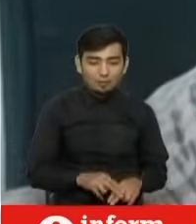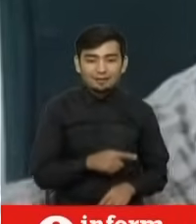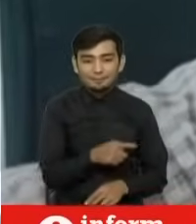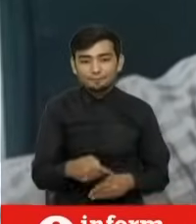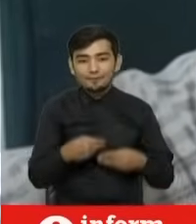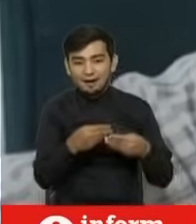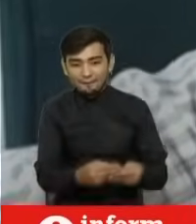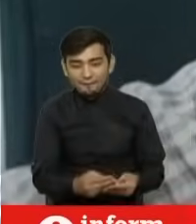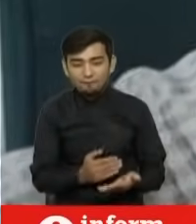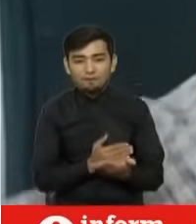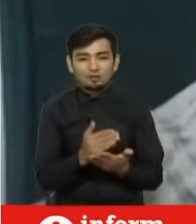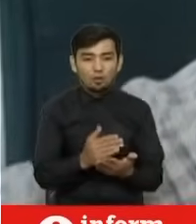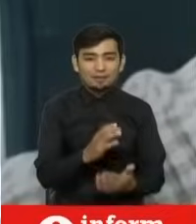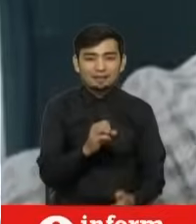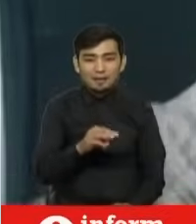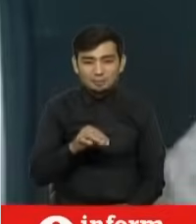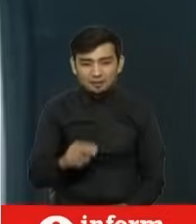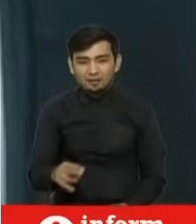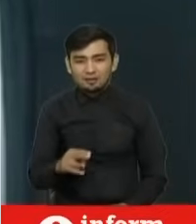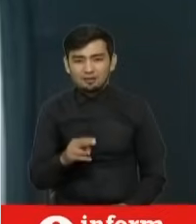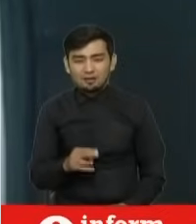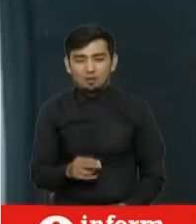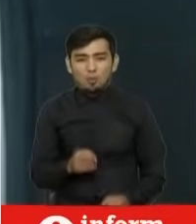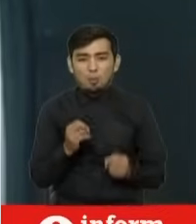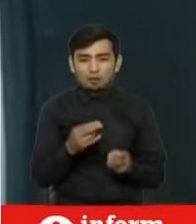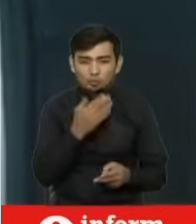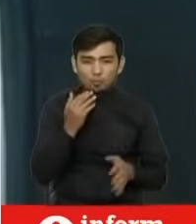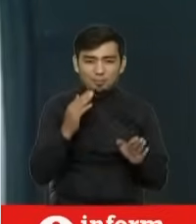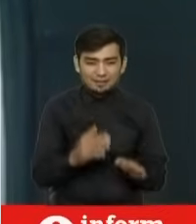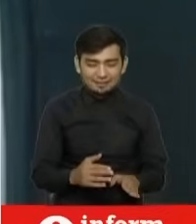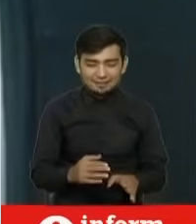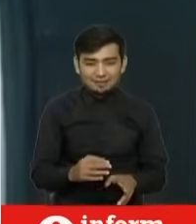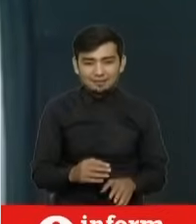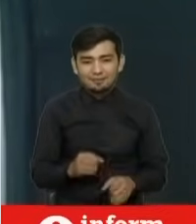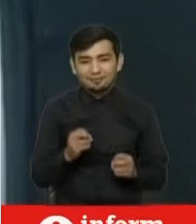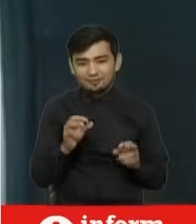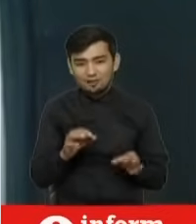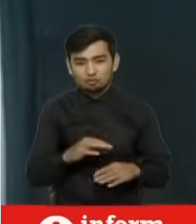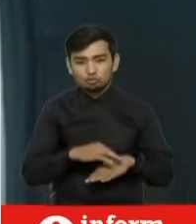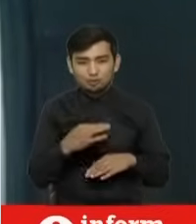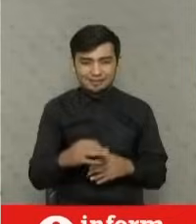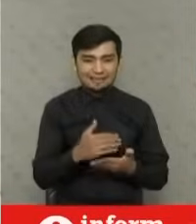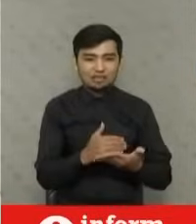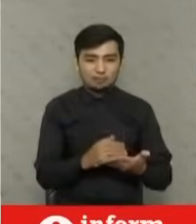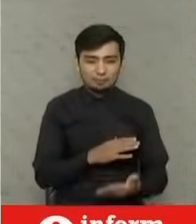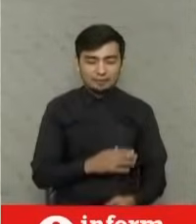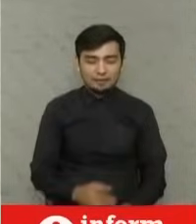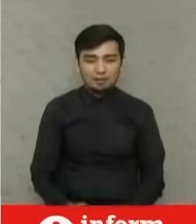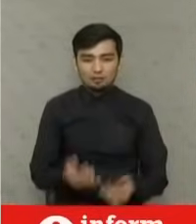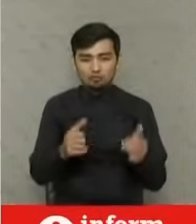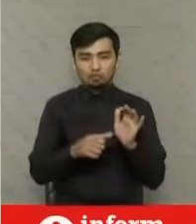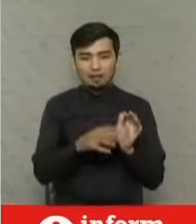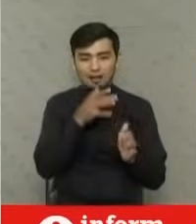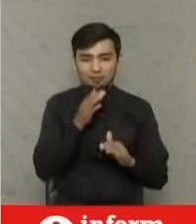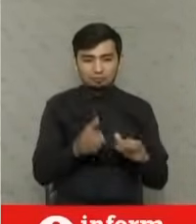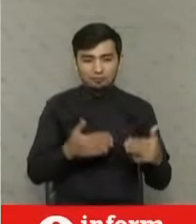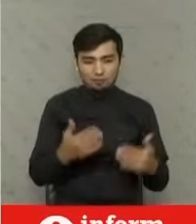более высокую степень безопасности там максимально или как она там называется то есть более жёсткий режим соде Сегодня ровно 6 лет